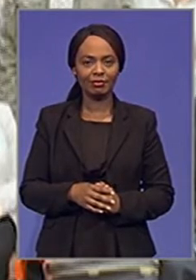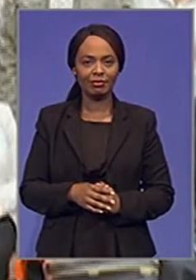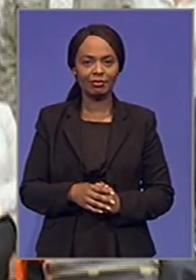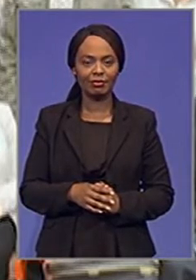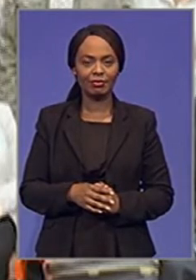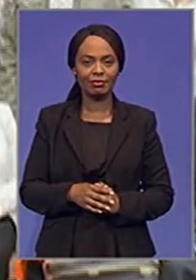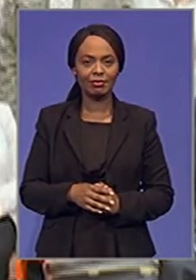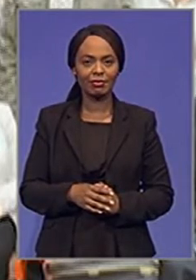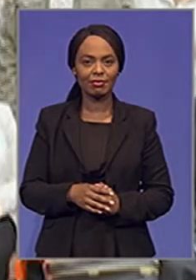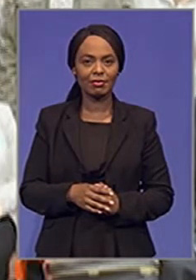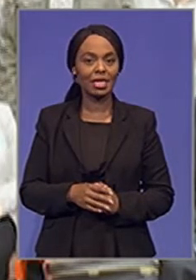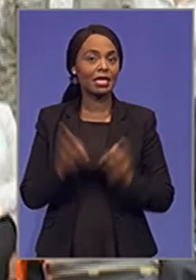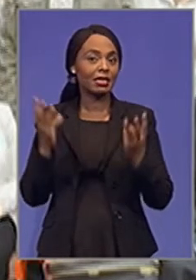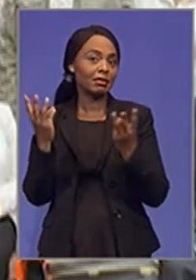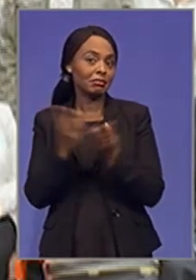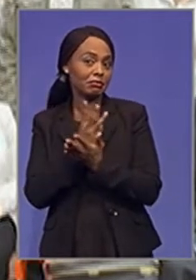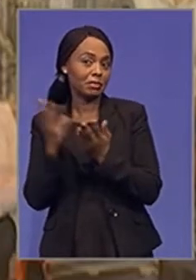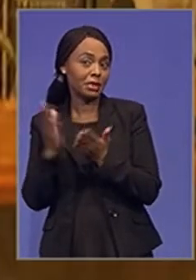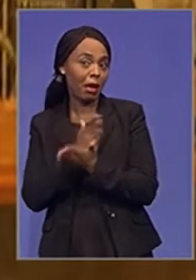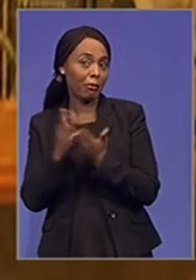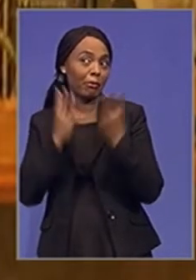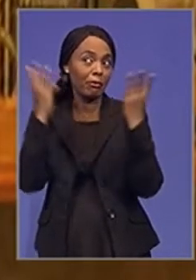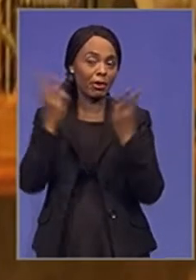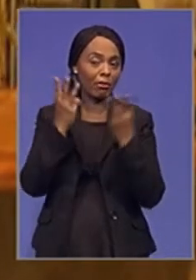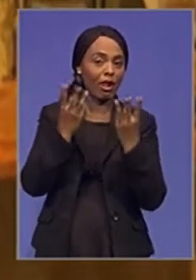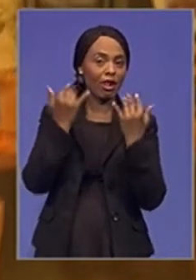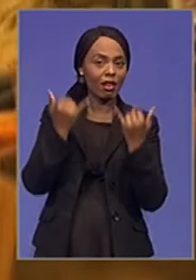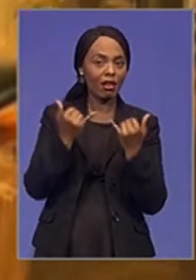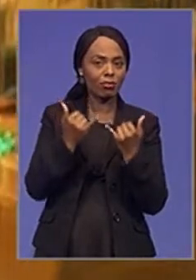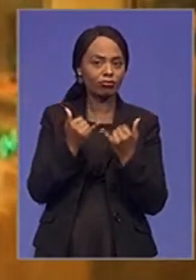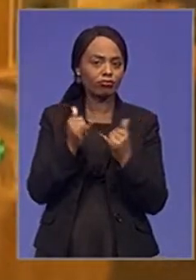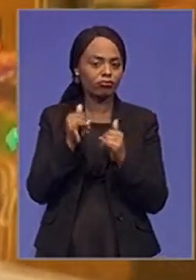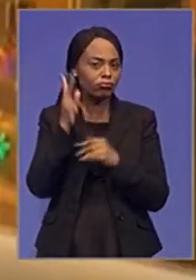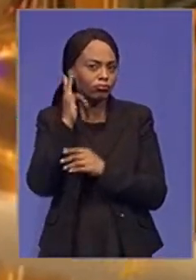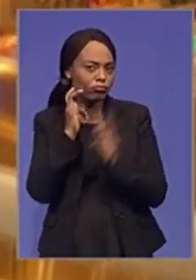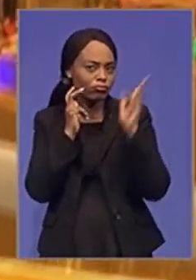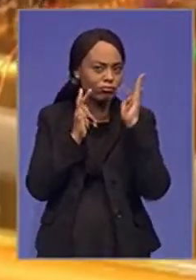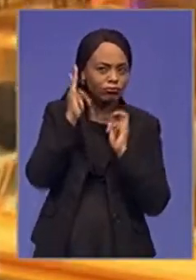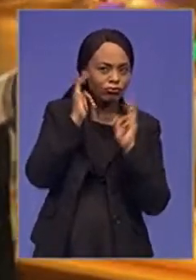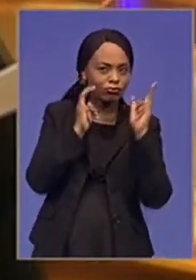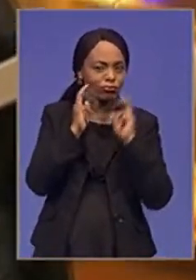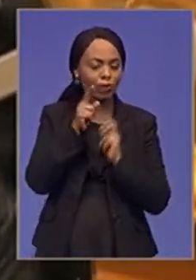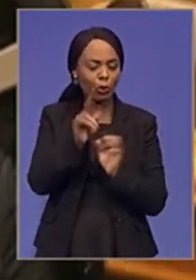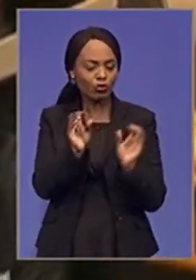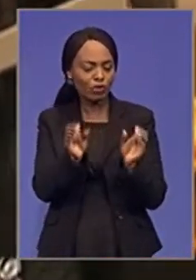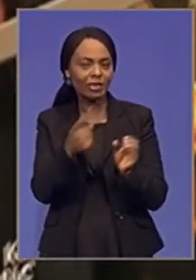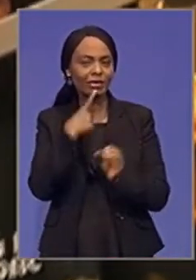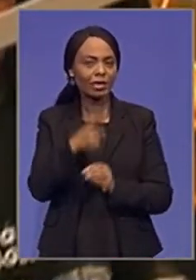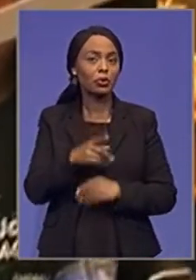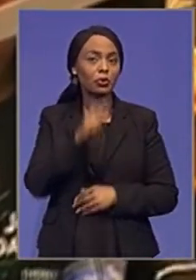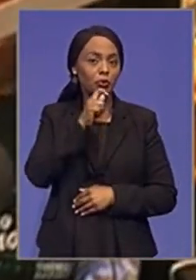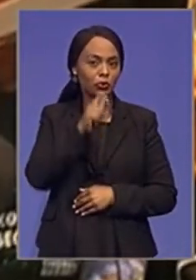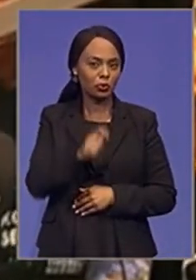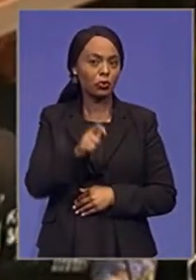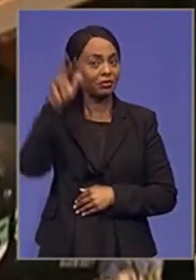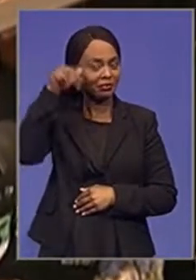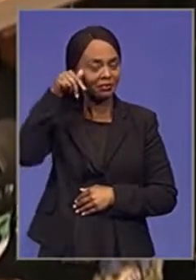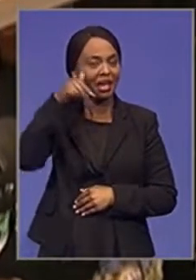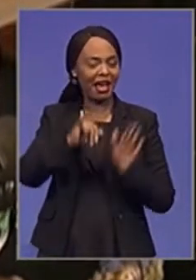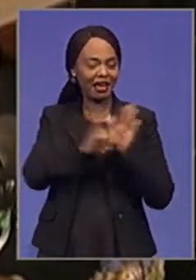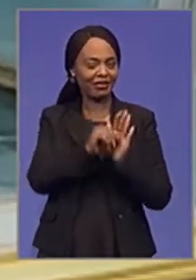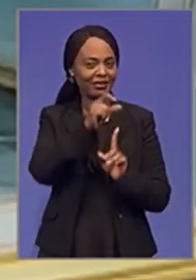ba bangwe ba bao ba motheeleditšego ge ba isa le bomapimpana magana go kgora ba re ge le ditheto ruri di swanela ngaka ye ya leleme